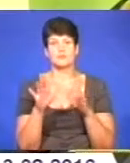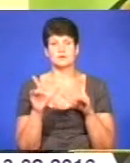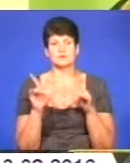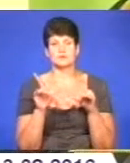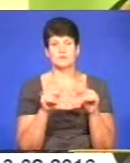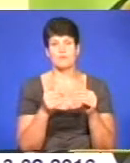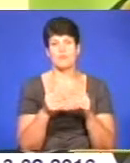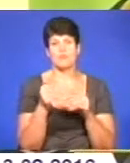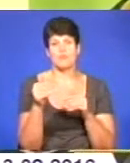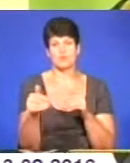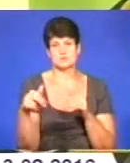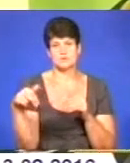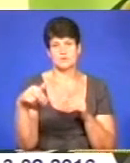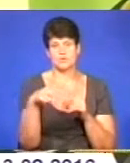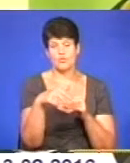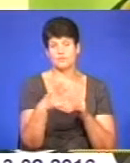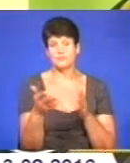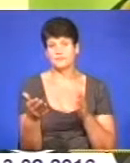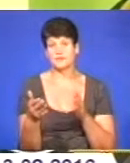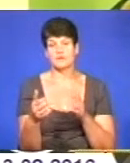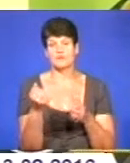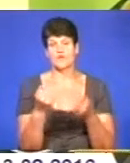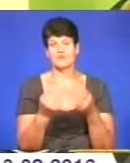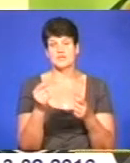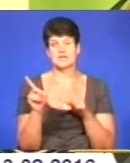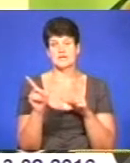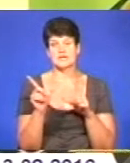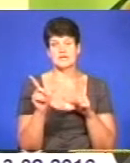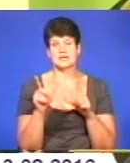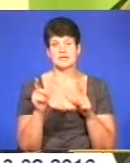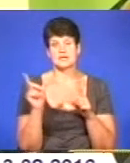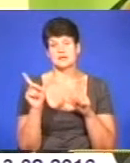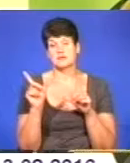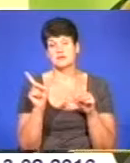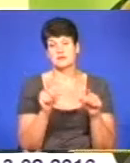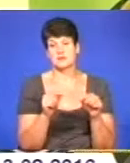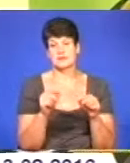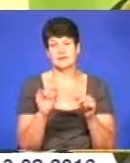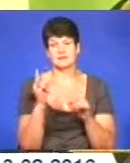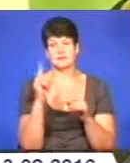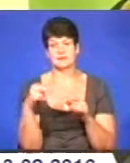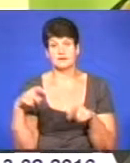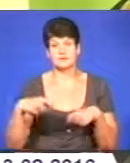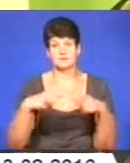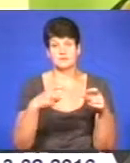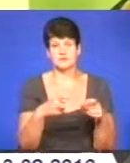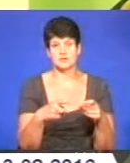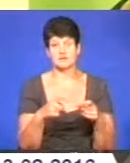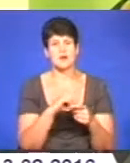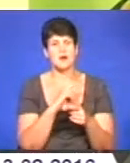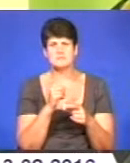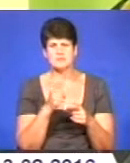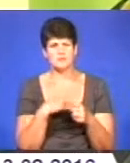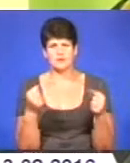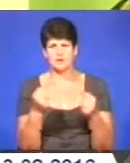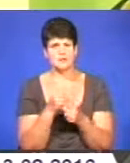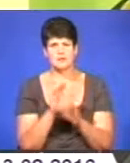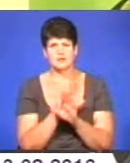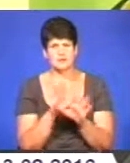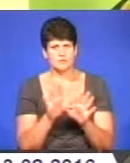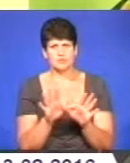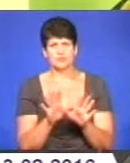межами пішохідного переходу, водій їхав, дитина несподівано вибігла на проїжджу частину. Там тілесних ушкоджень сильних не було в